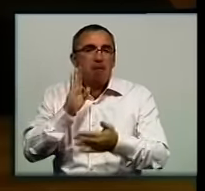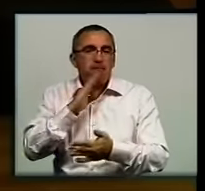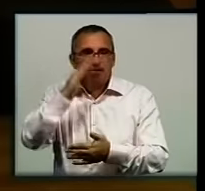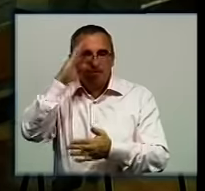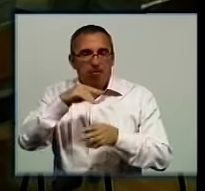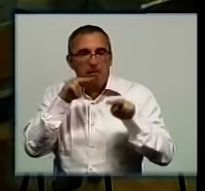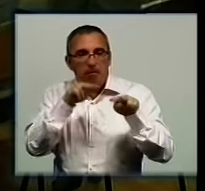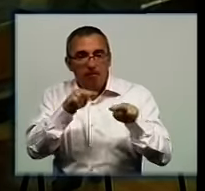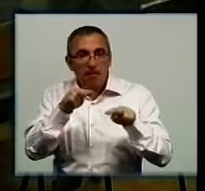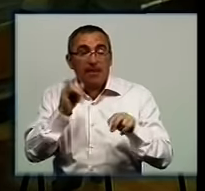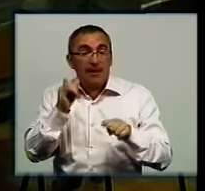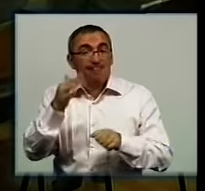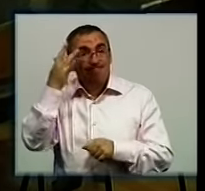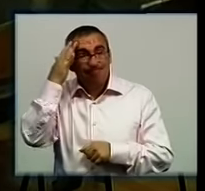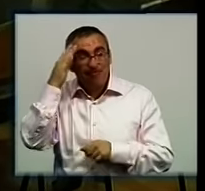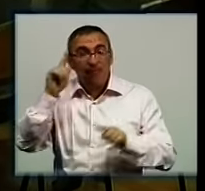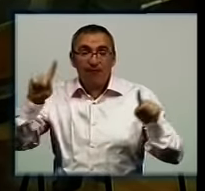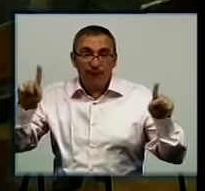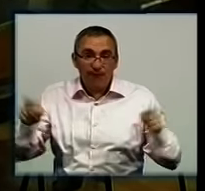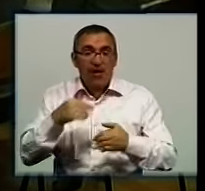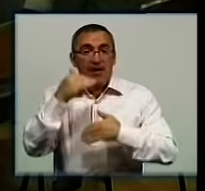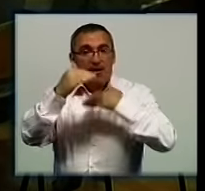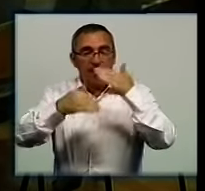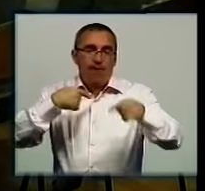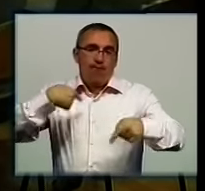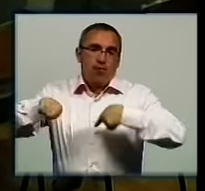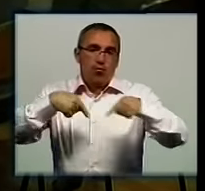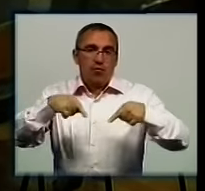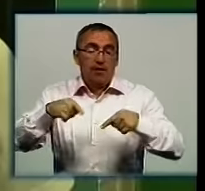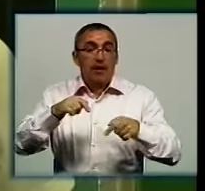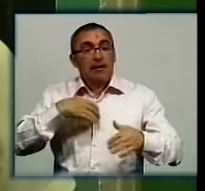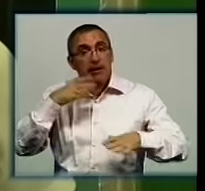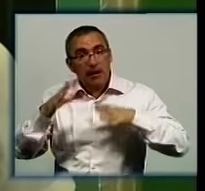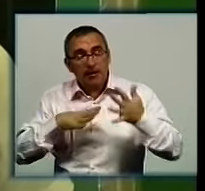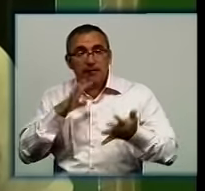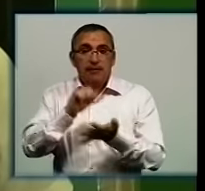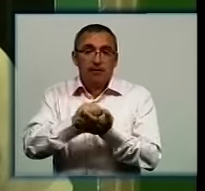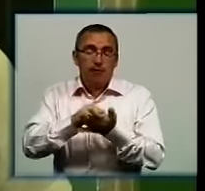боєць завершує лікування і мріє відновити кар'єру футболіста. Окрім тренувань,